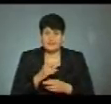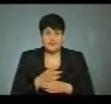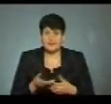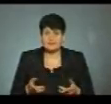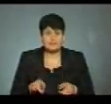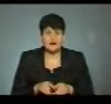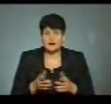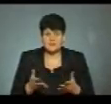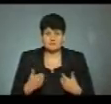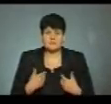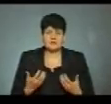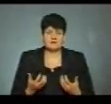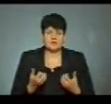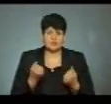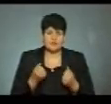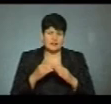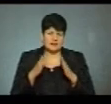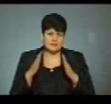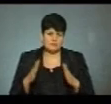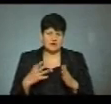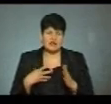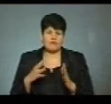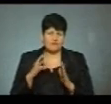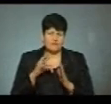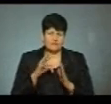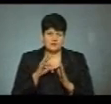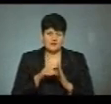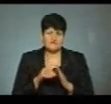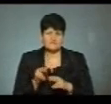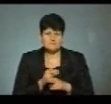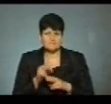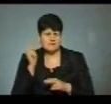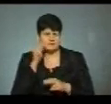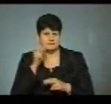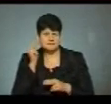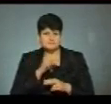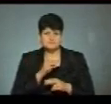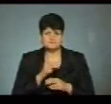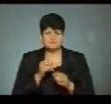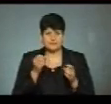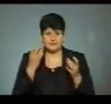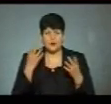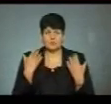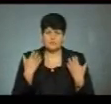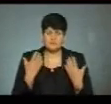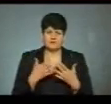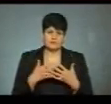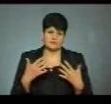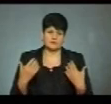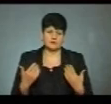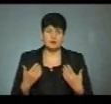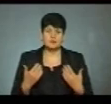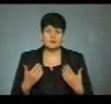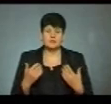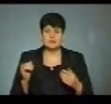Мене врятували водночас і табори, на які включився, типу, вишкільні табори, просвітні, відпочинкові різні. Водночас